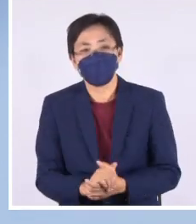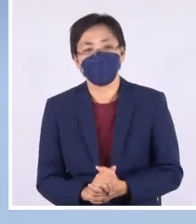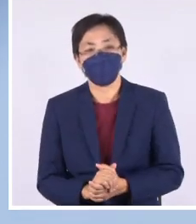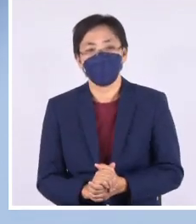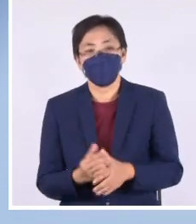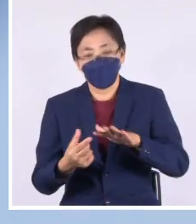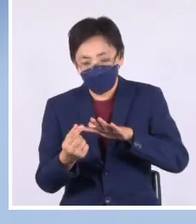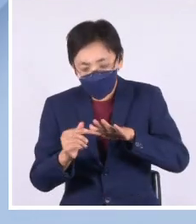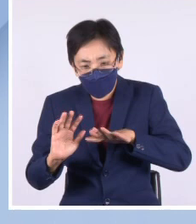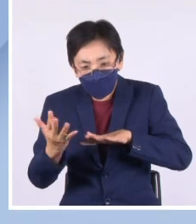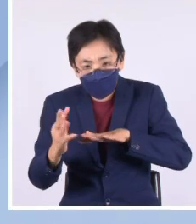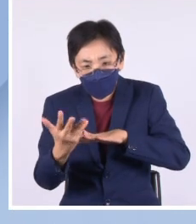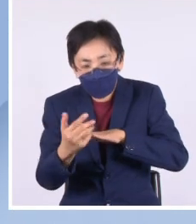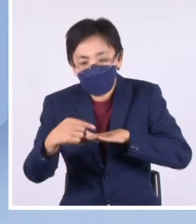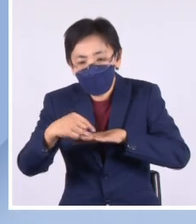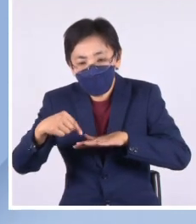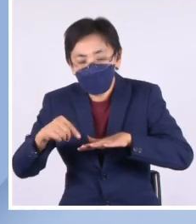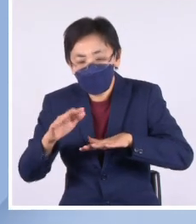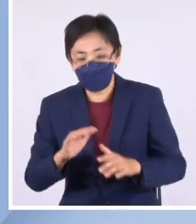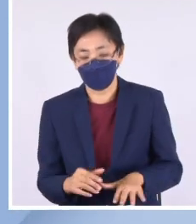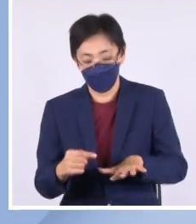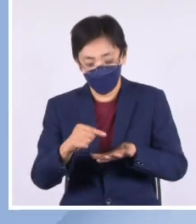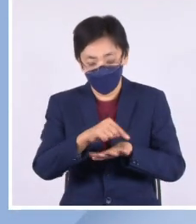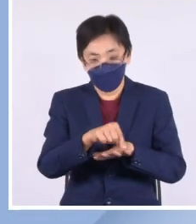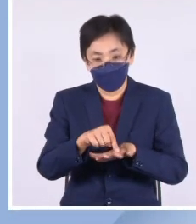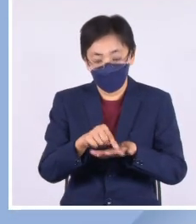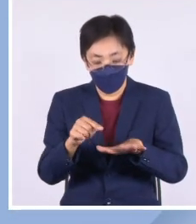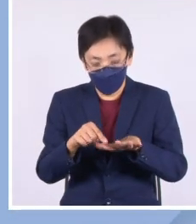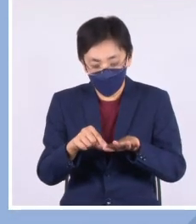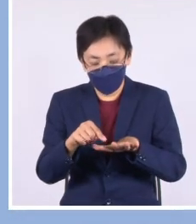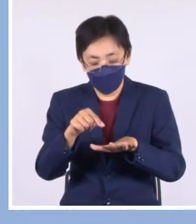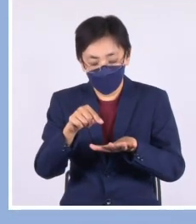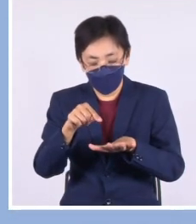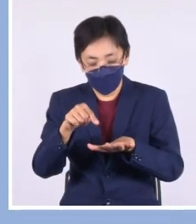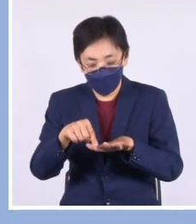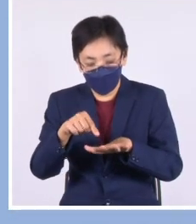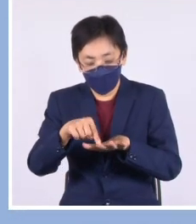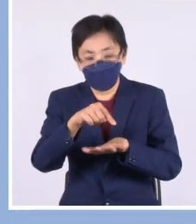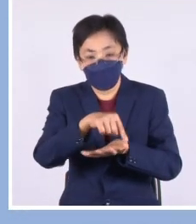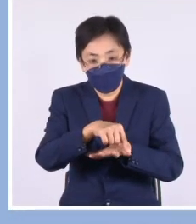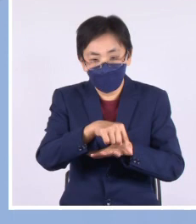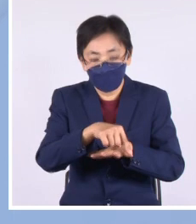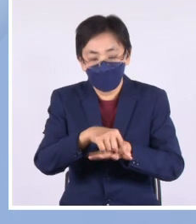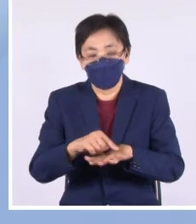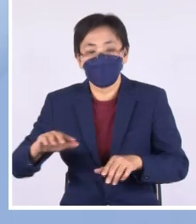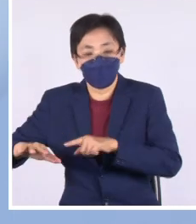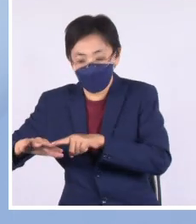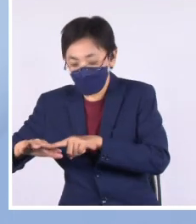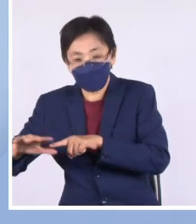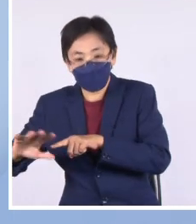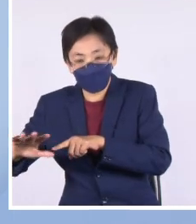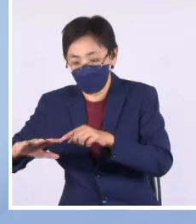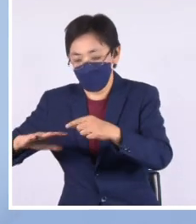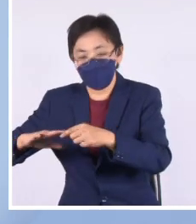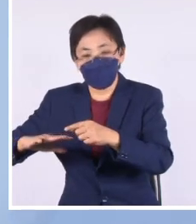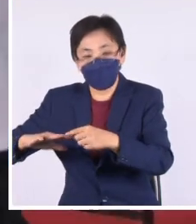ายไปถึง4นิ้วบริเวณข้างซ้ายหายไป3นิ้วชี้นิ้วกลางนิ้วก้อยส่วนมือขวาหายไป1นิ้วเป็นนิ้วกล